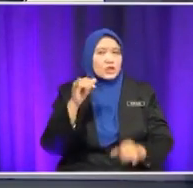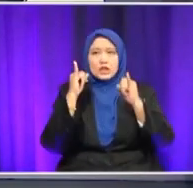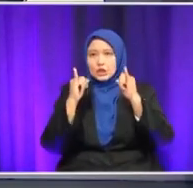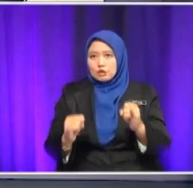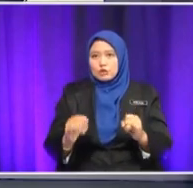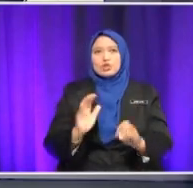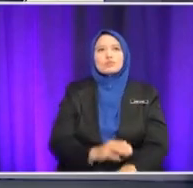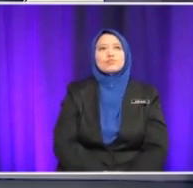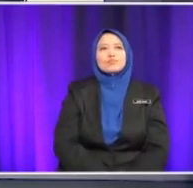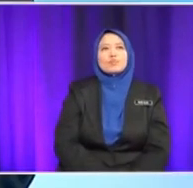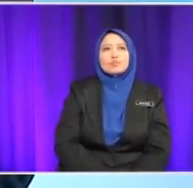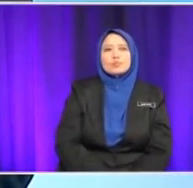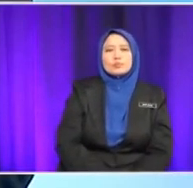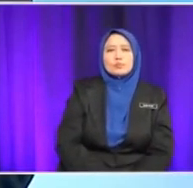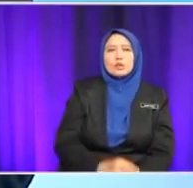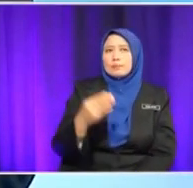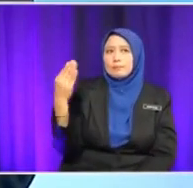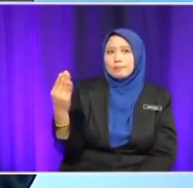Oke disini